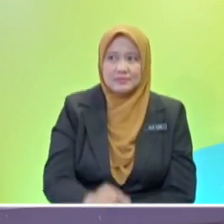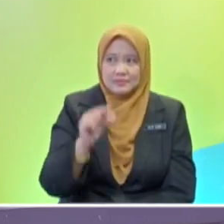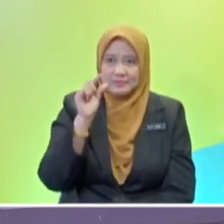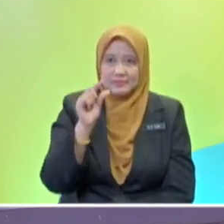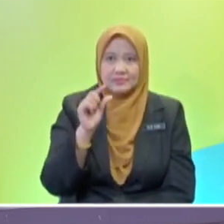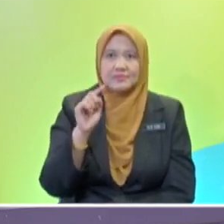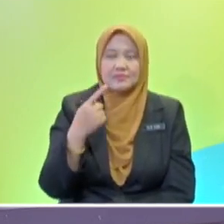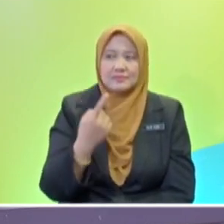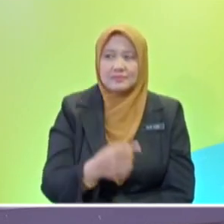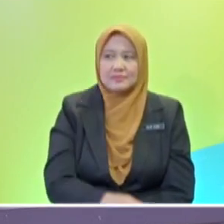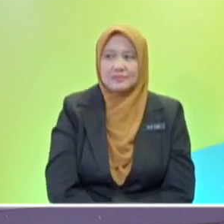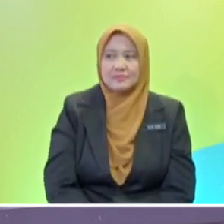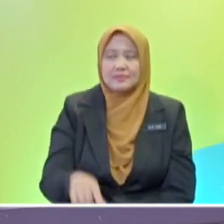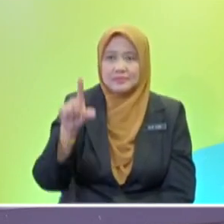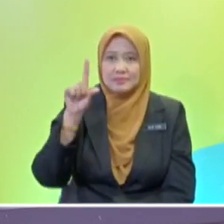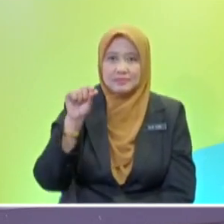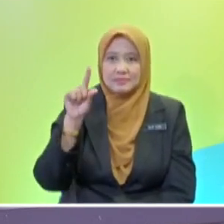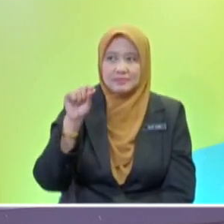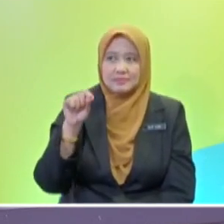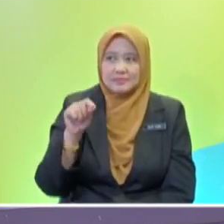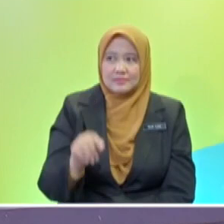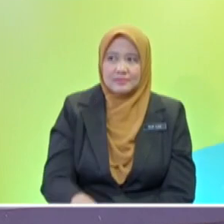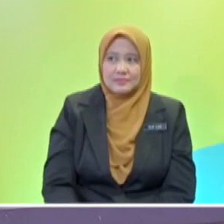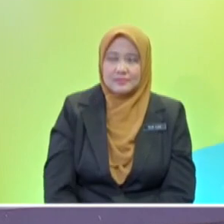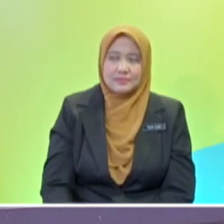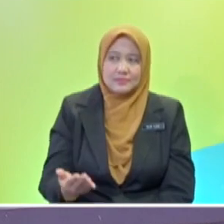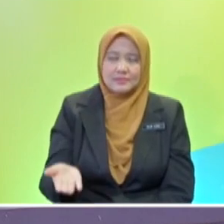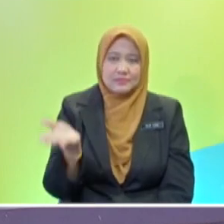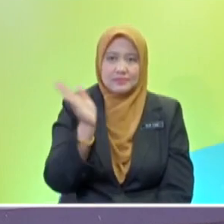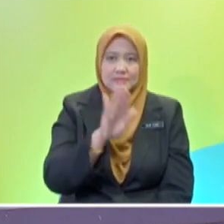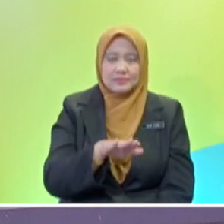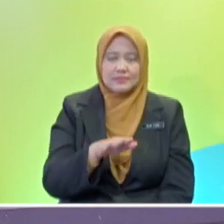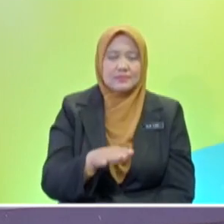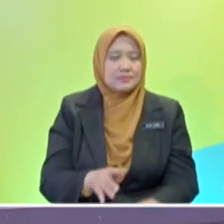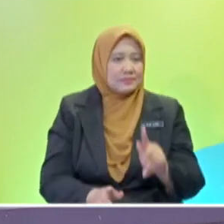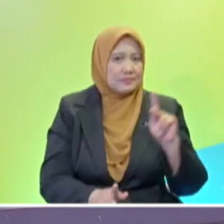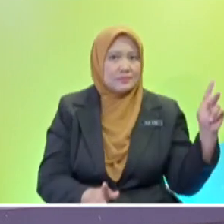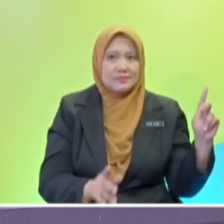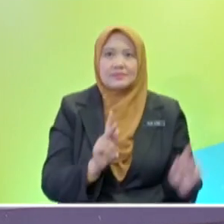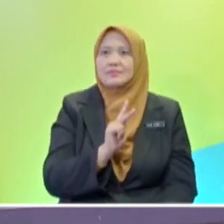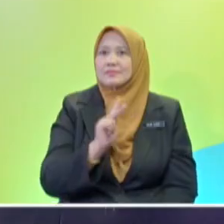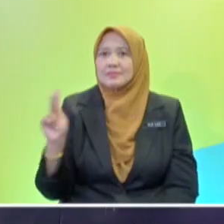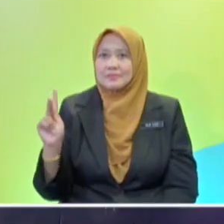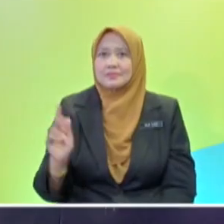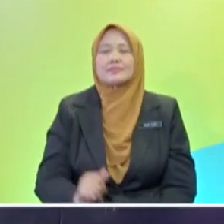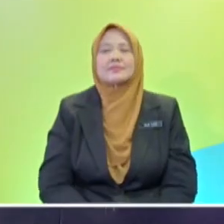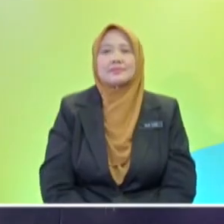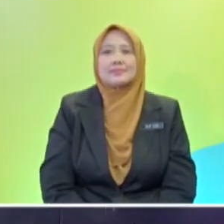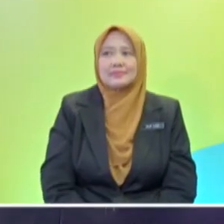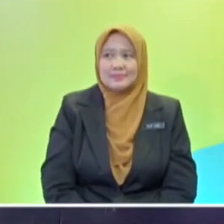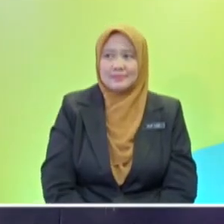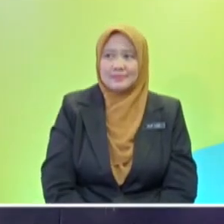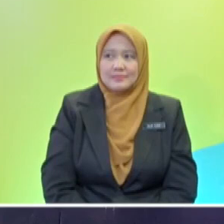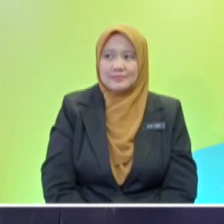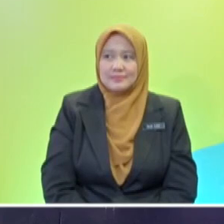jadi kita akan tampal di sebelah kanan dan sebelah kiri oke Apa aku boleh buat eee Saya mau